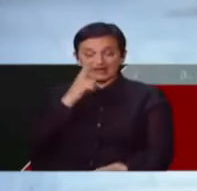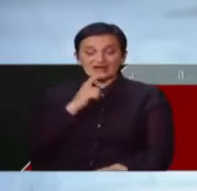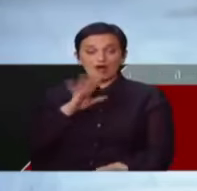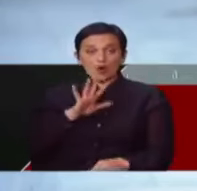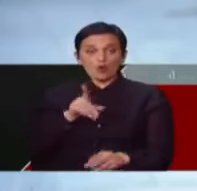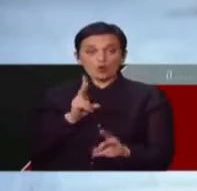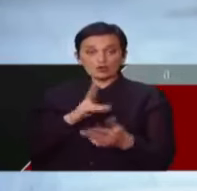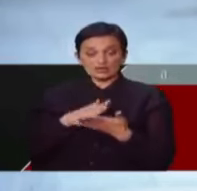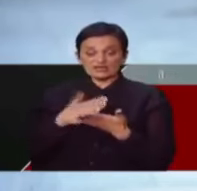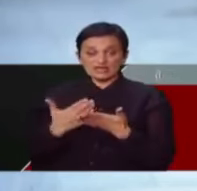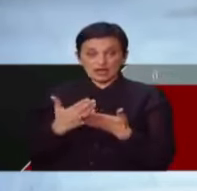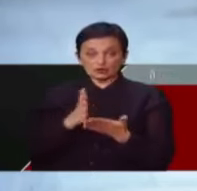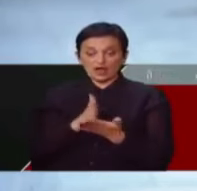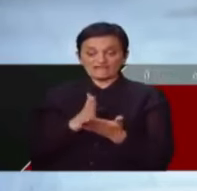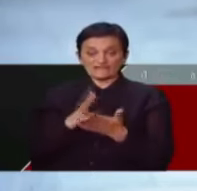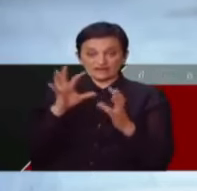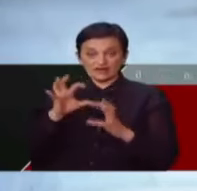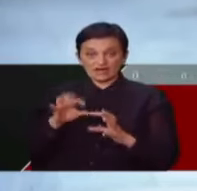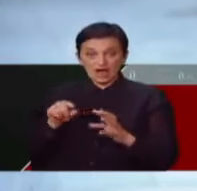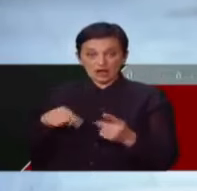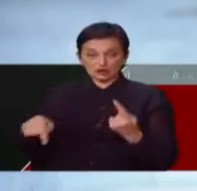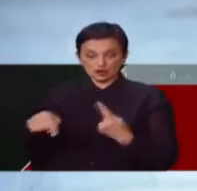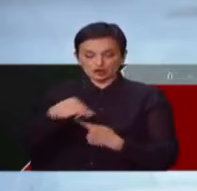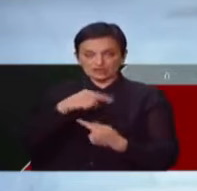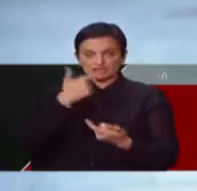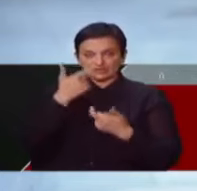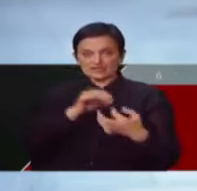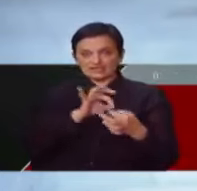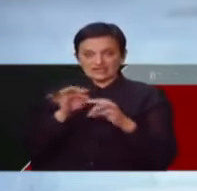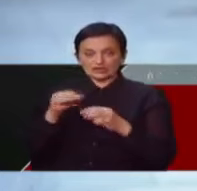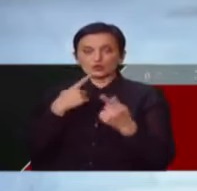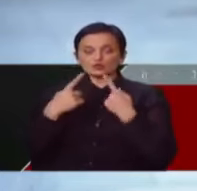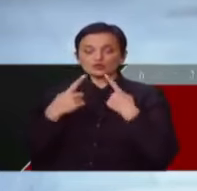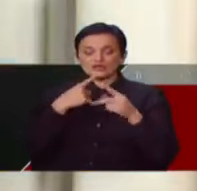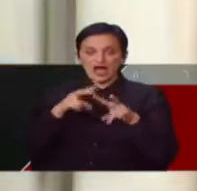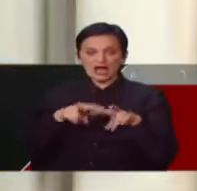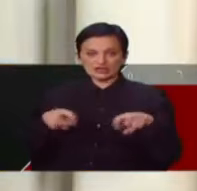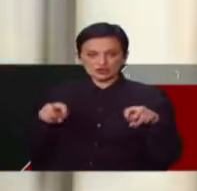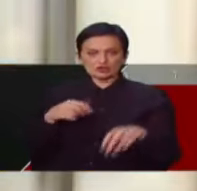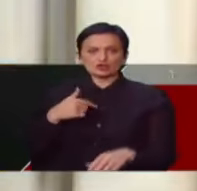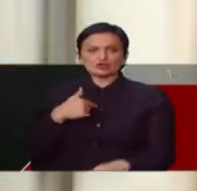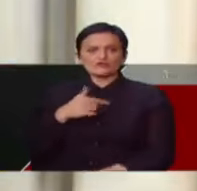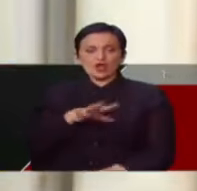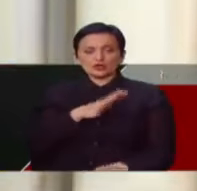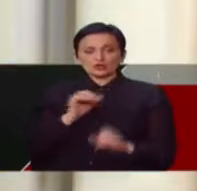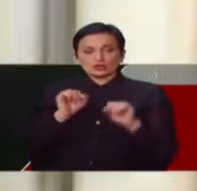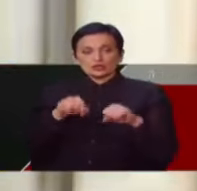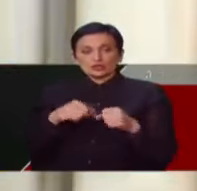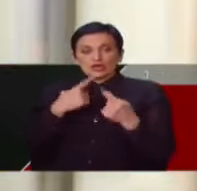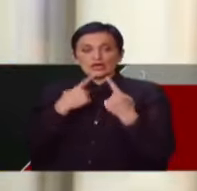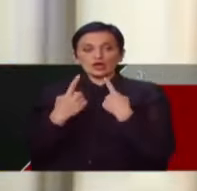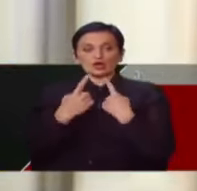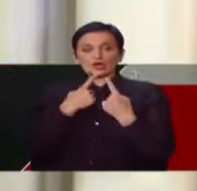դեպուտատեպի նացիլ օպրիվաս բոպսամ կանոնի սիրգուլիվ ու պրո դետալուրատ գանի խիլես։ Հանդա շեսազվելուված ու է սա